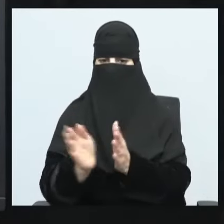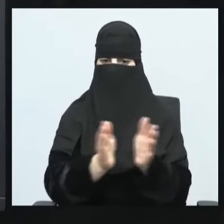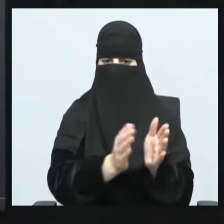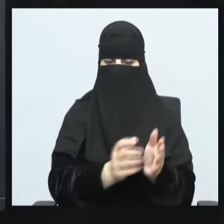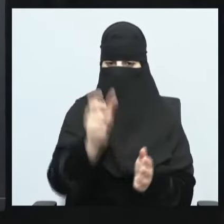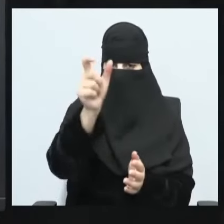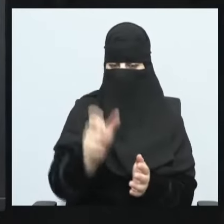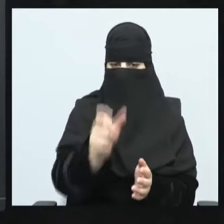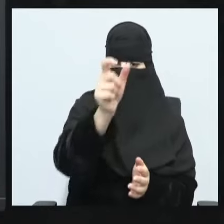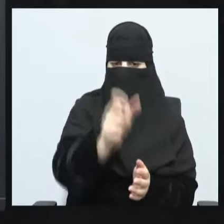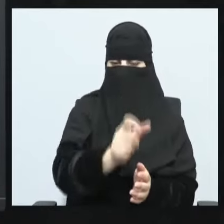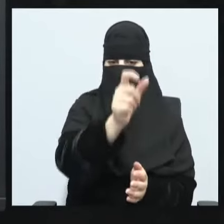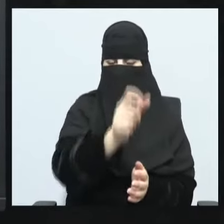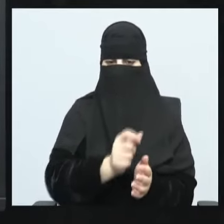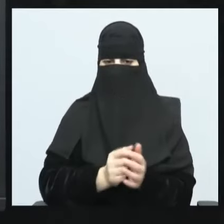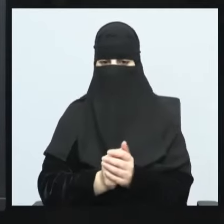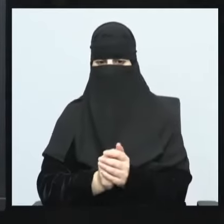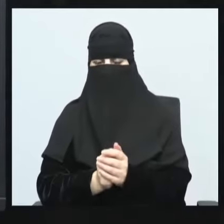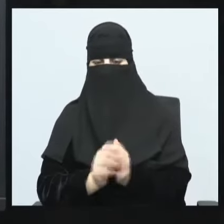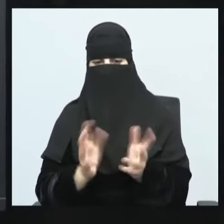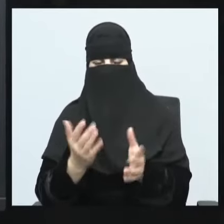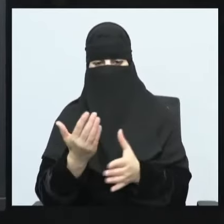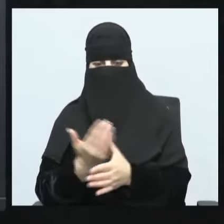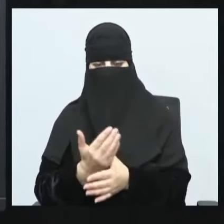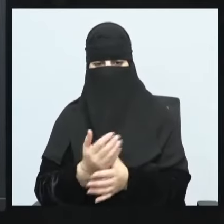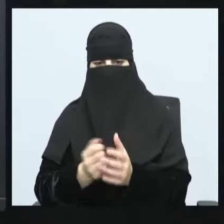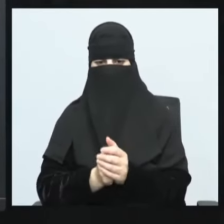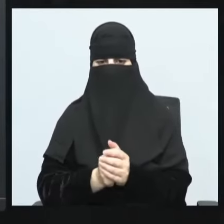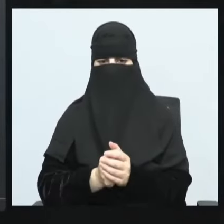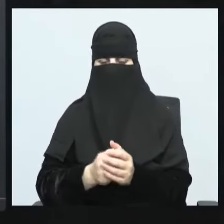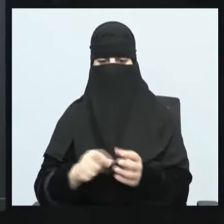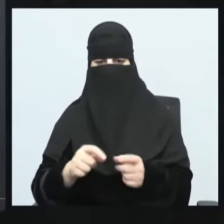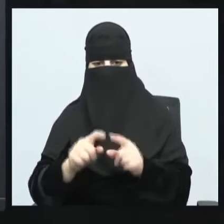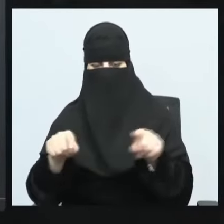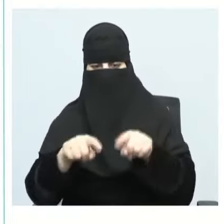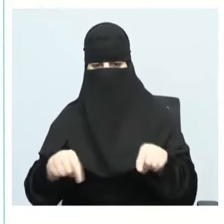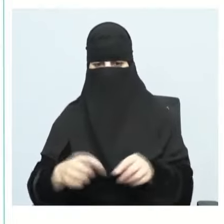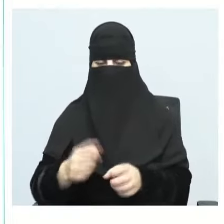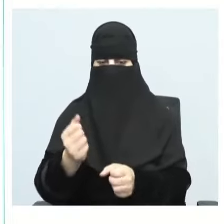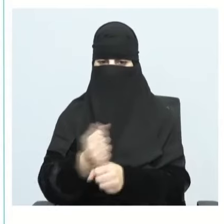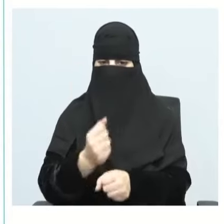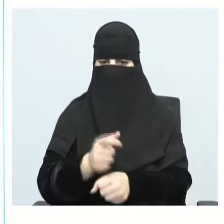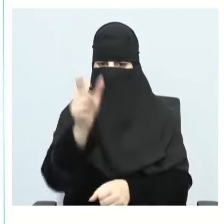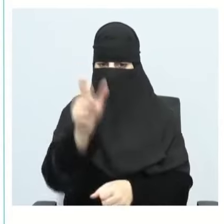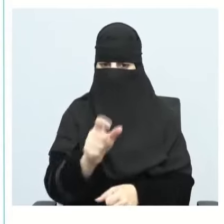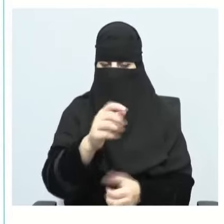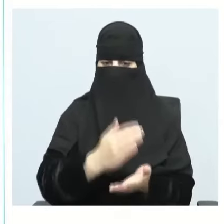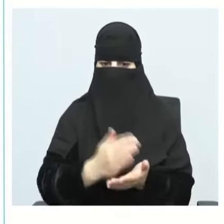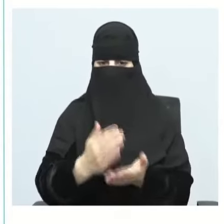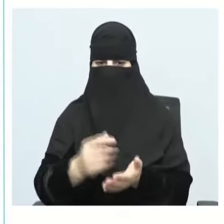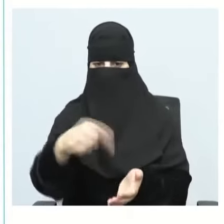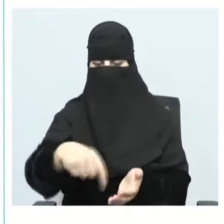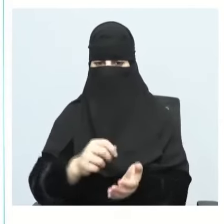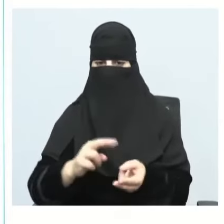قائمه يعني كان مرتبه بشكل قائم لماذا خططنا اليوم انشاء قائمه نكمل مع بعض يلا وانا